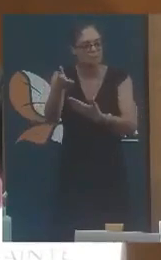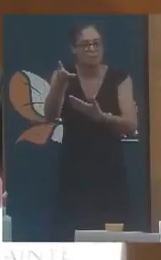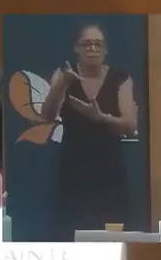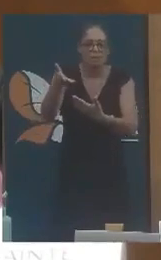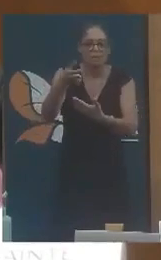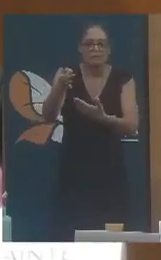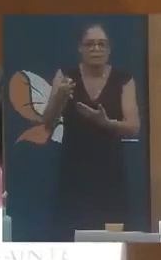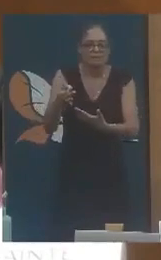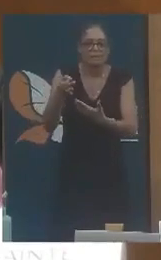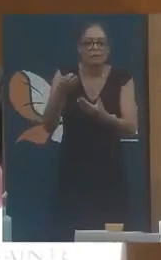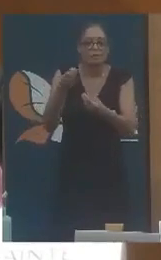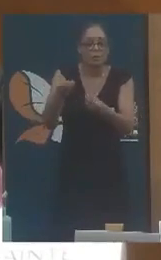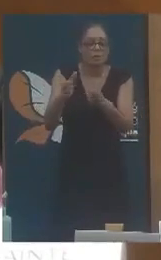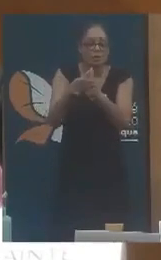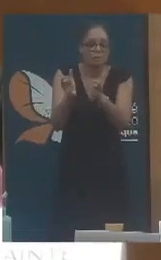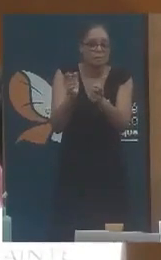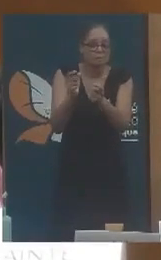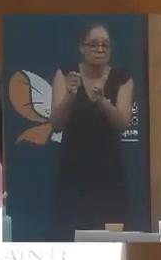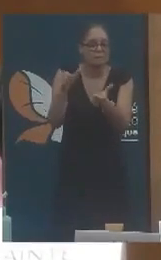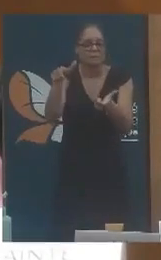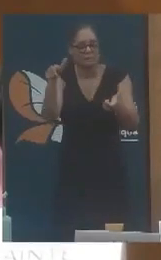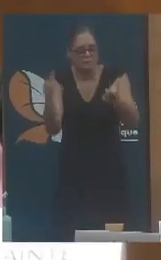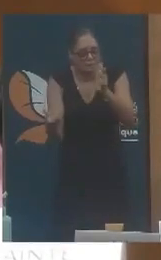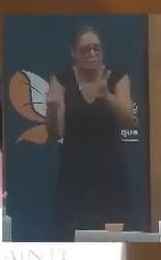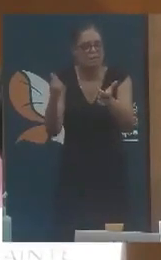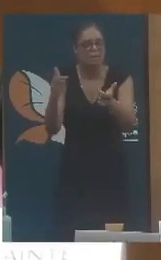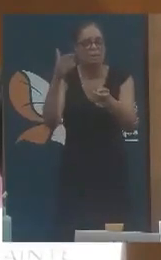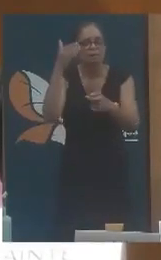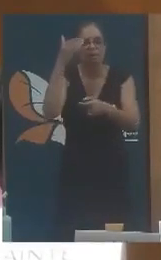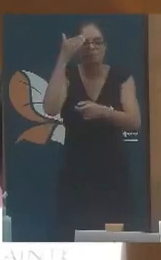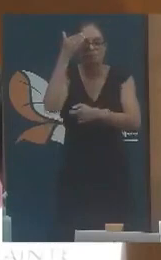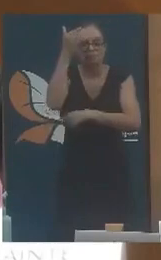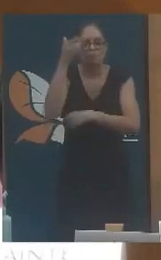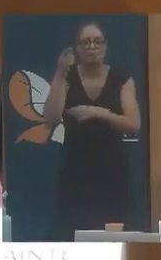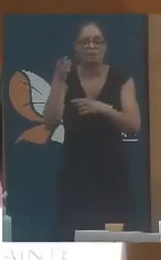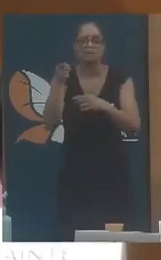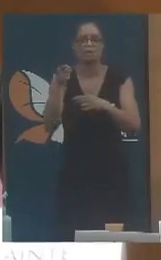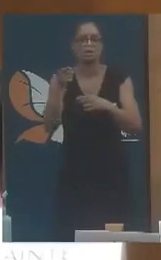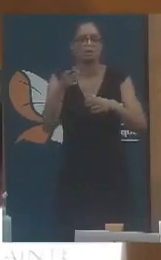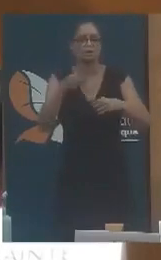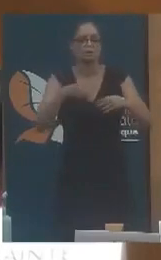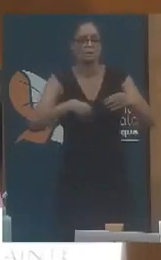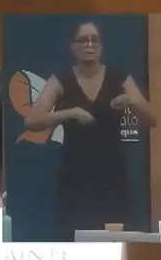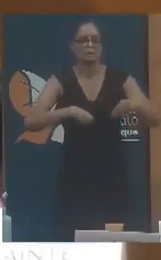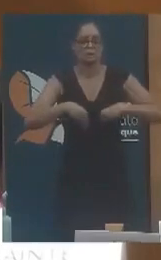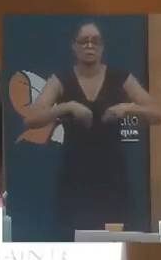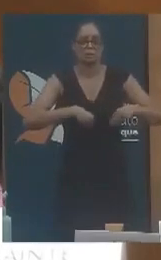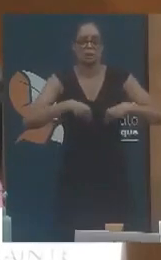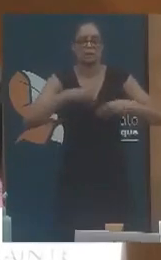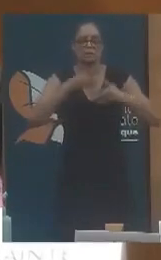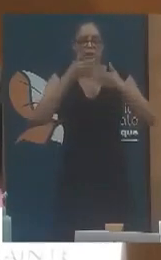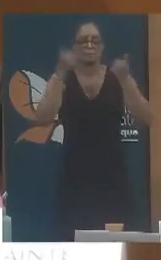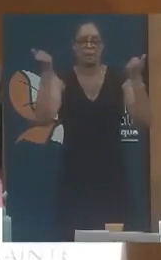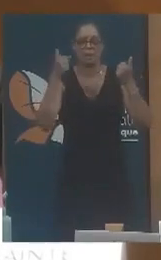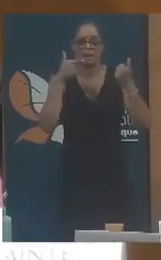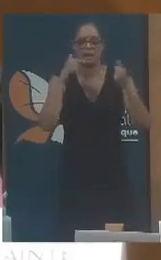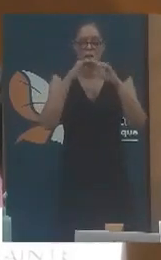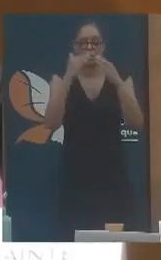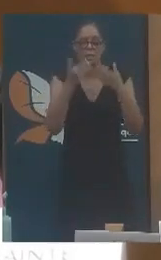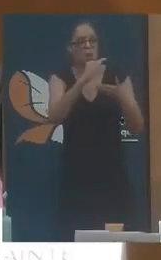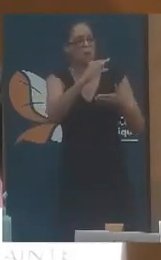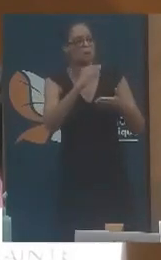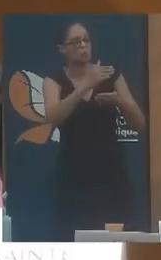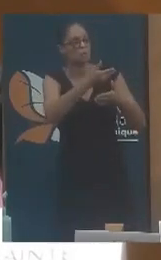met en difficulté la structure lorsque la direction ne sait pas quel est le montant qu'il pourra